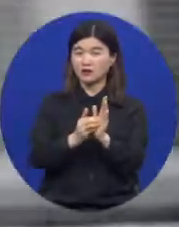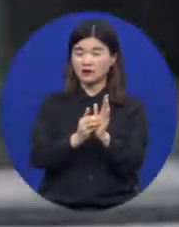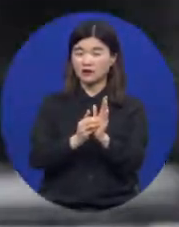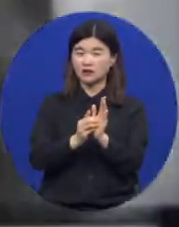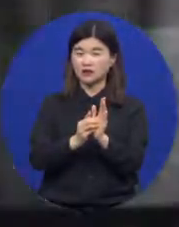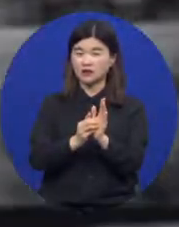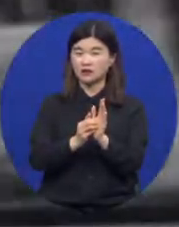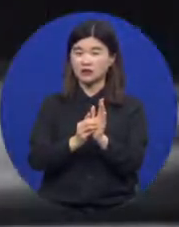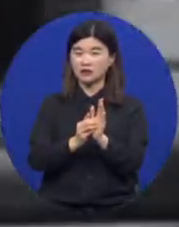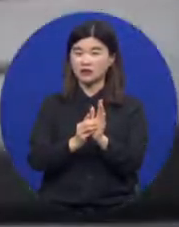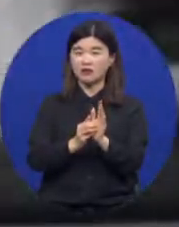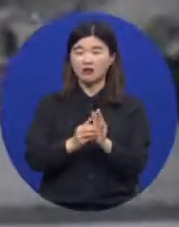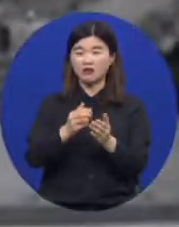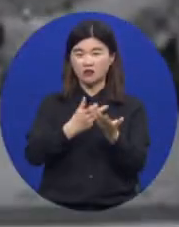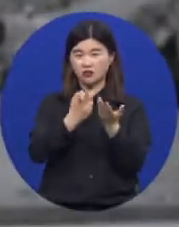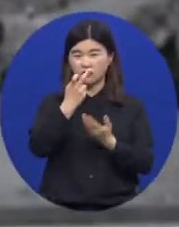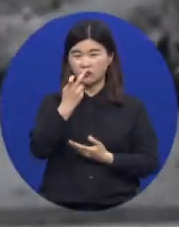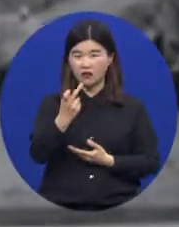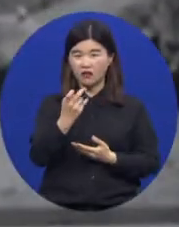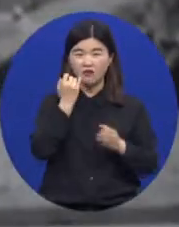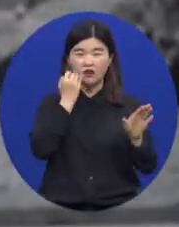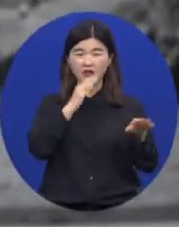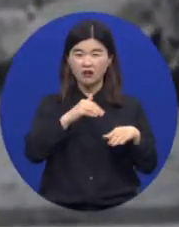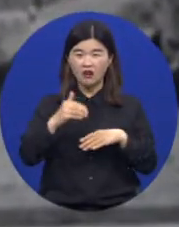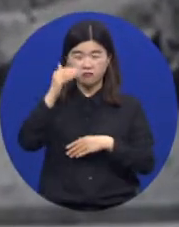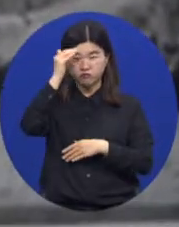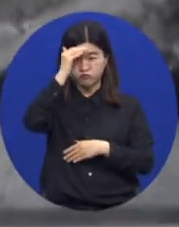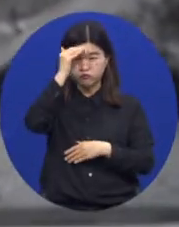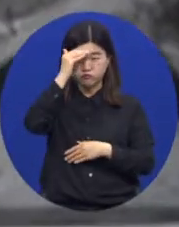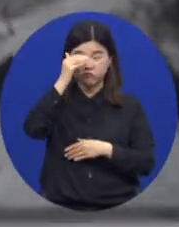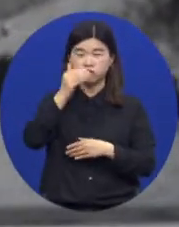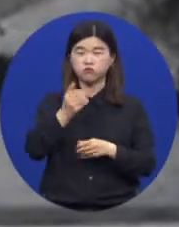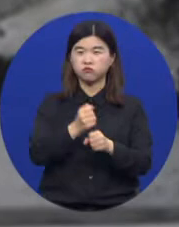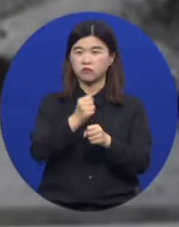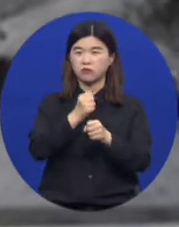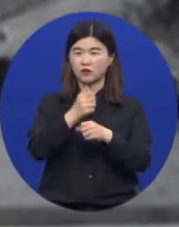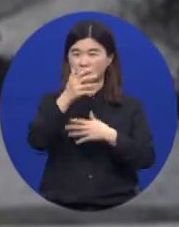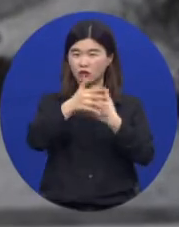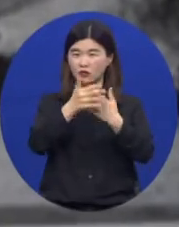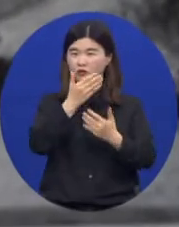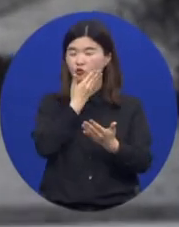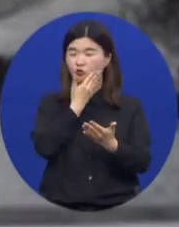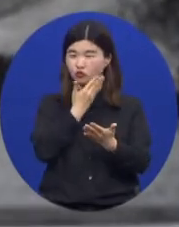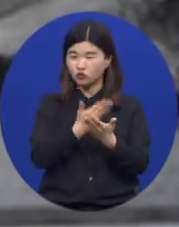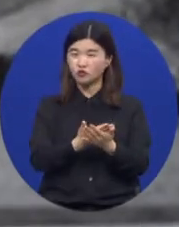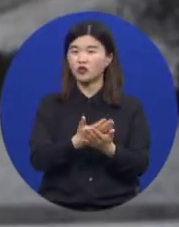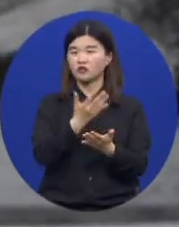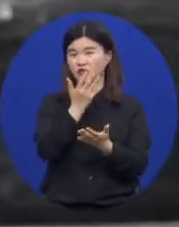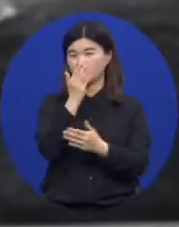문섬, 한라산과 해안 경관 등을 담은 영상은 소중한 자료라는 평가입니다.